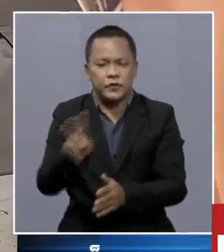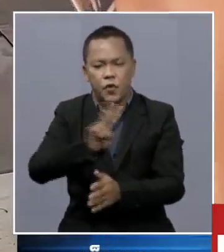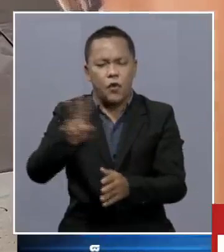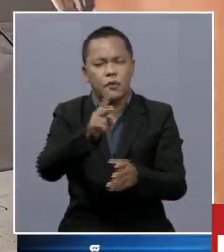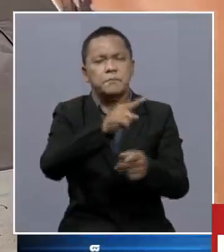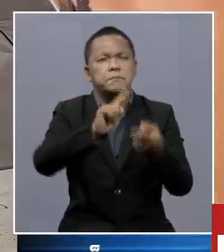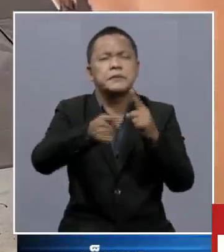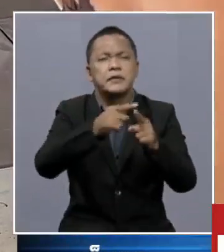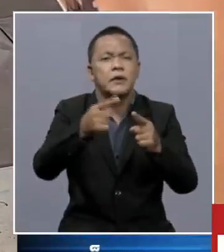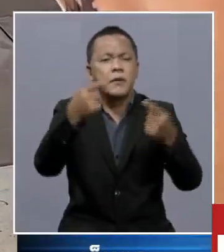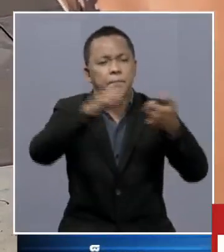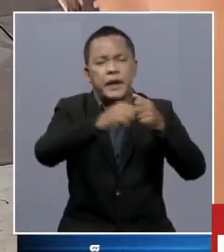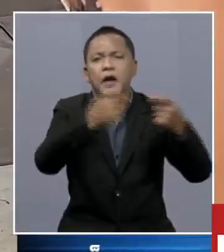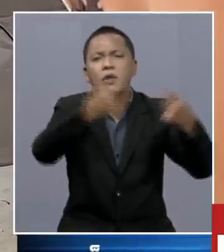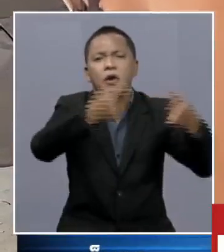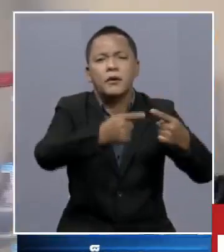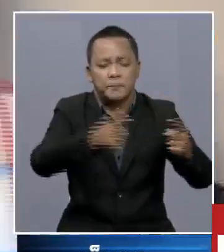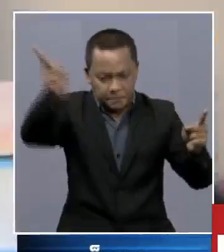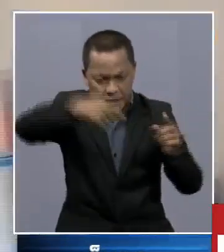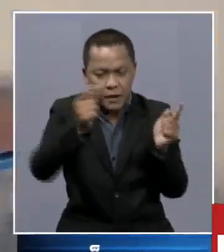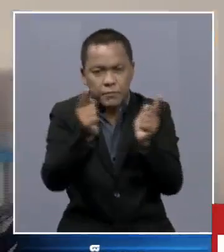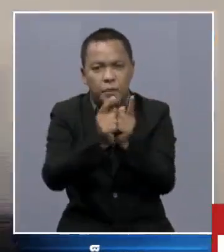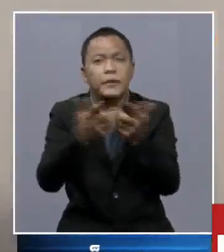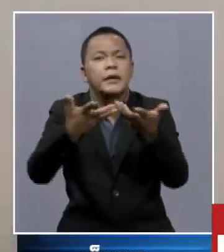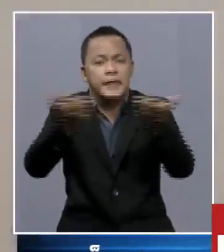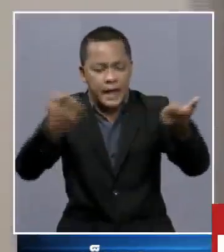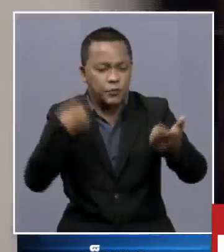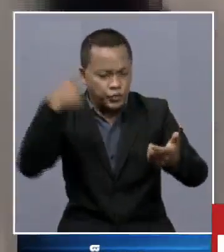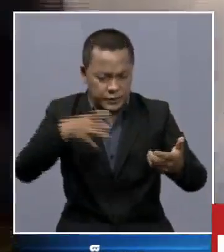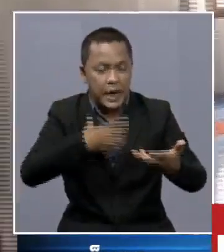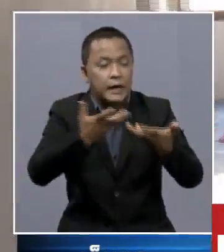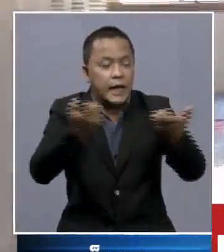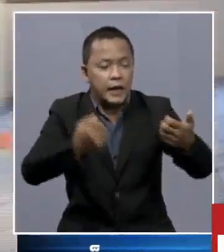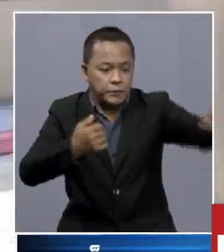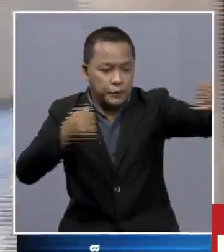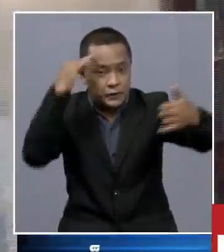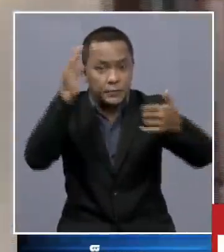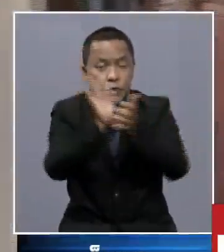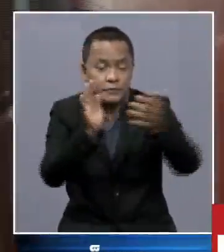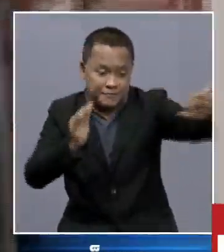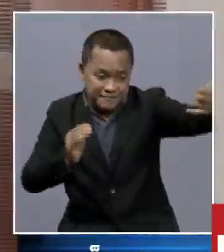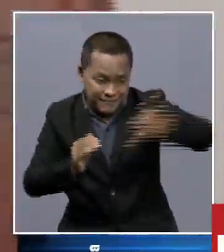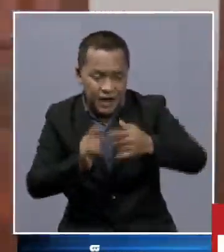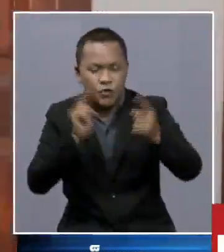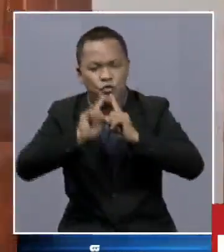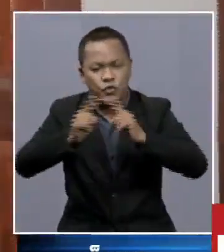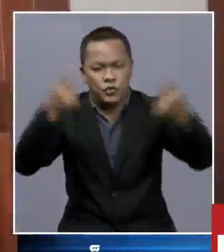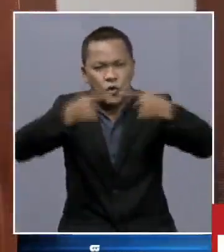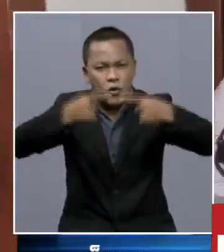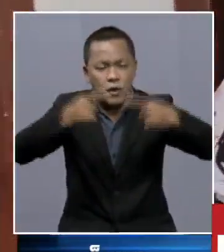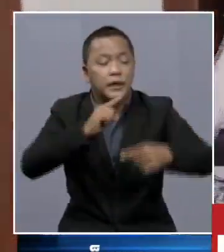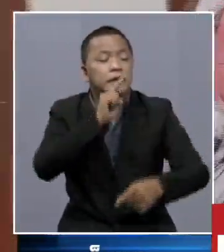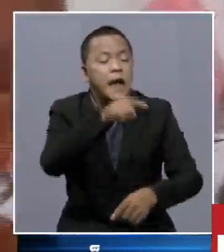ดูสิธลอดในครอบครัวก็นัดกัมาเผทจะอย่าร้างพ paletteู้เก็hi ปากเสีงพระยายเพาะ